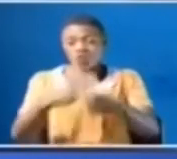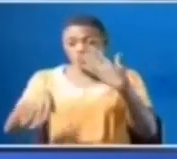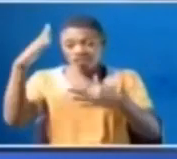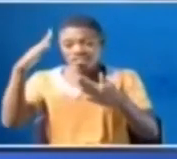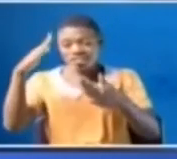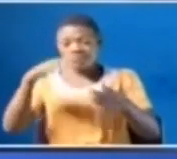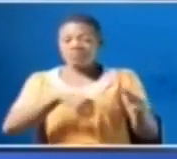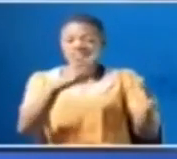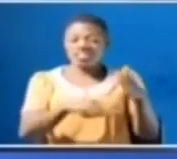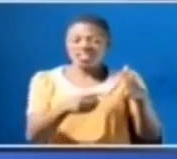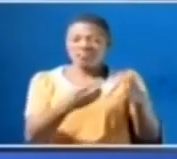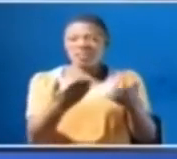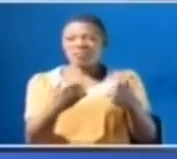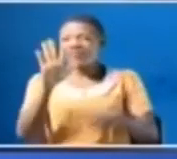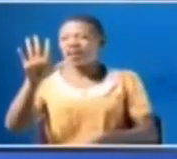engineering maybe miaka 5-6,